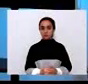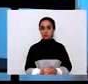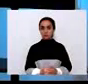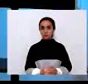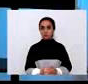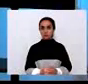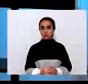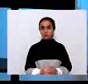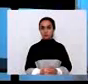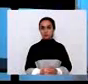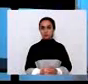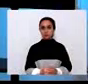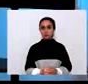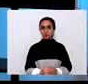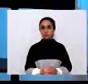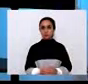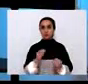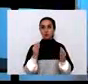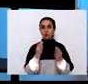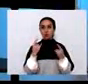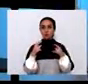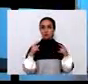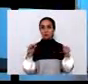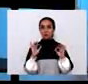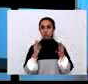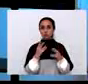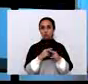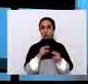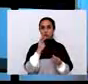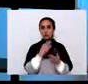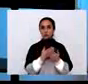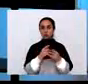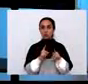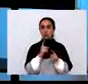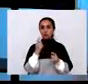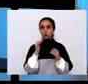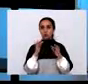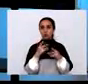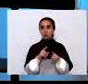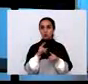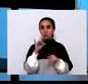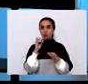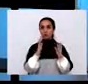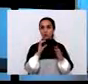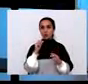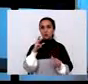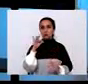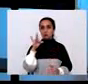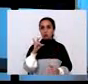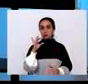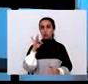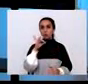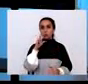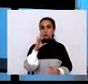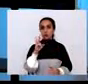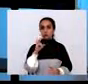Посмотрите, какие разные случаи, а предложение вроде бы одно и то же. В парке росли астры,